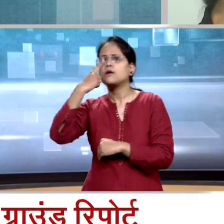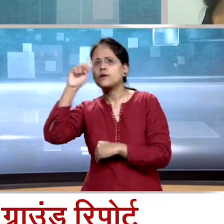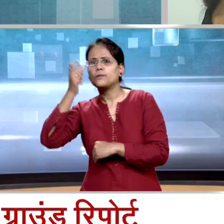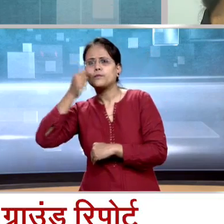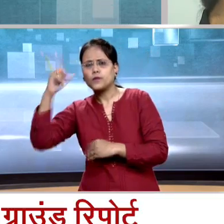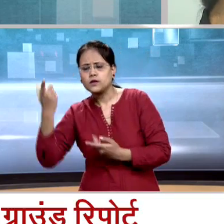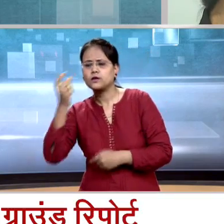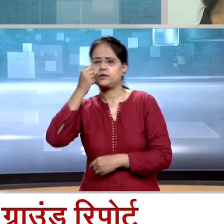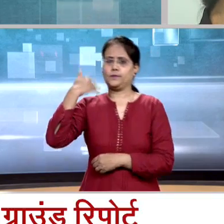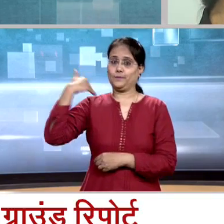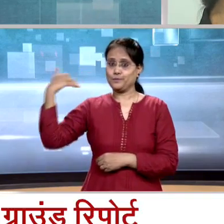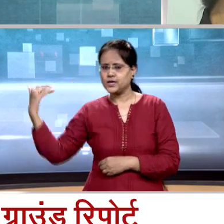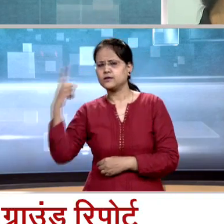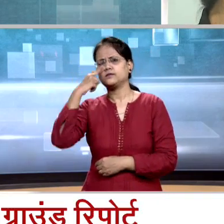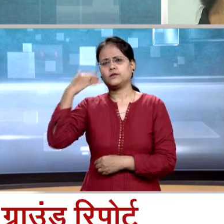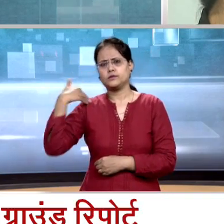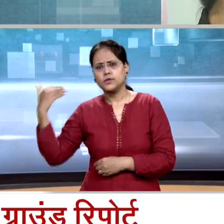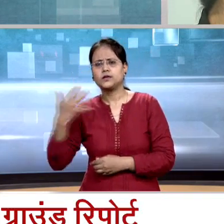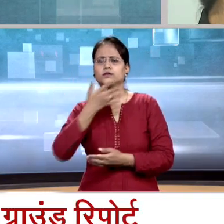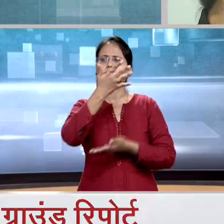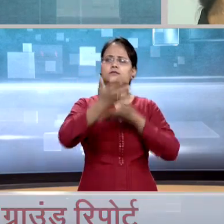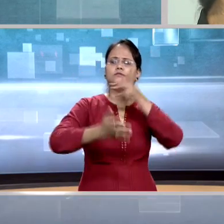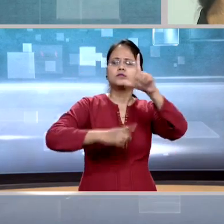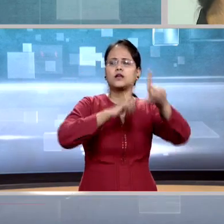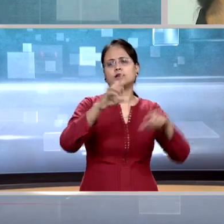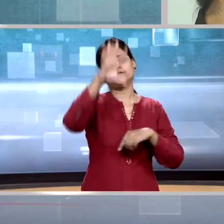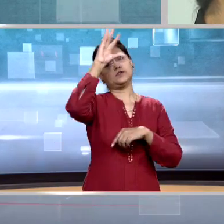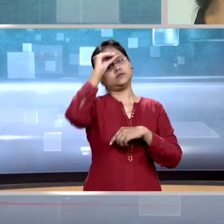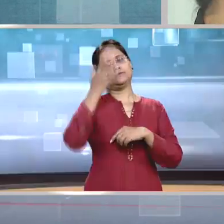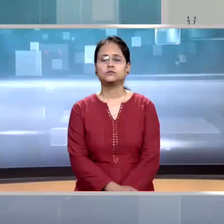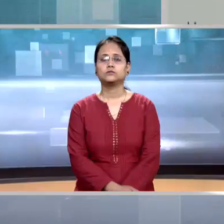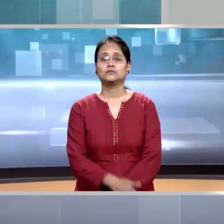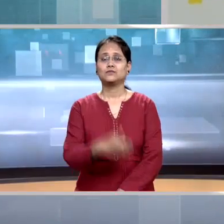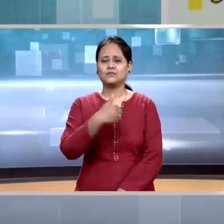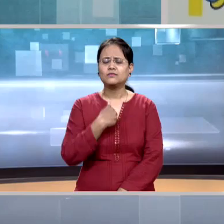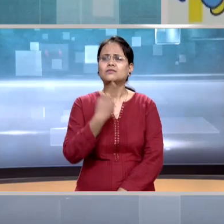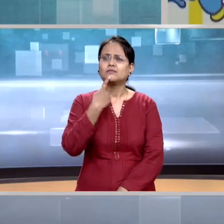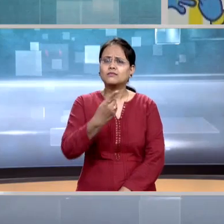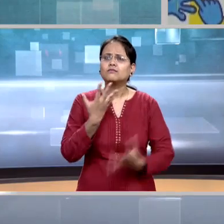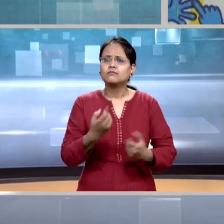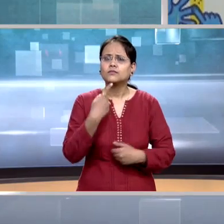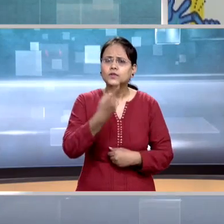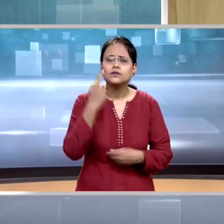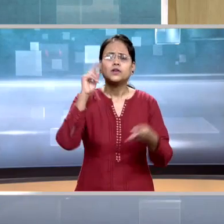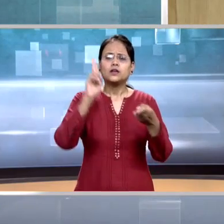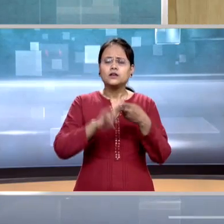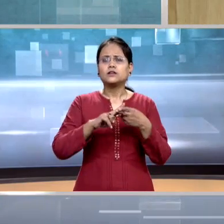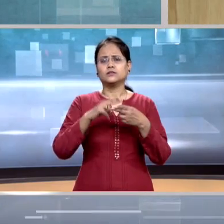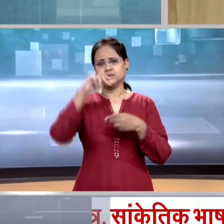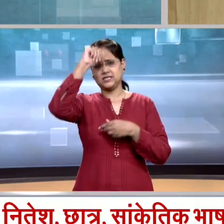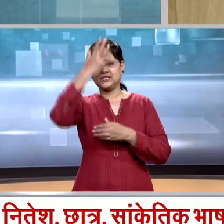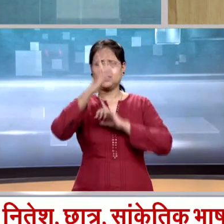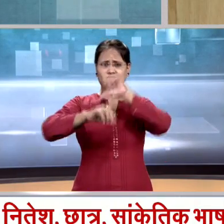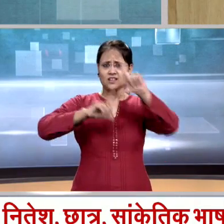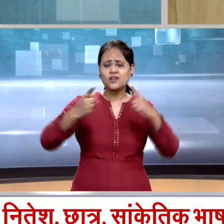अपने भाई या फिर अपनी बहन के लिए सीख रहे हों। मैं बताना चाहूँगा कि अगर हम बात करें भारतीय